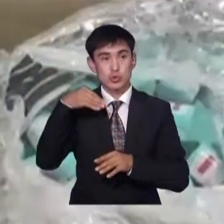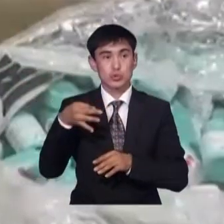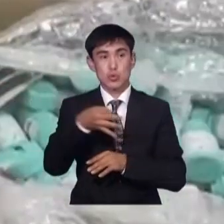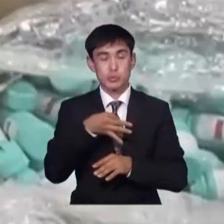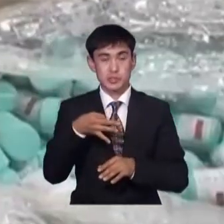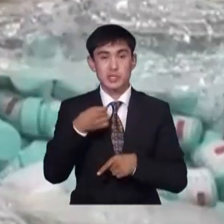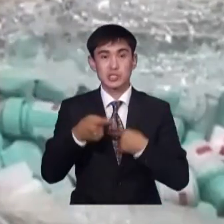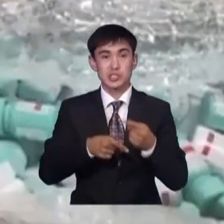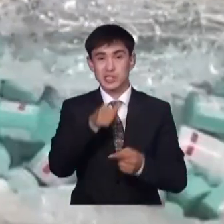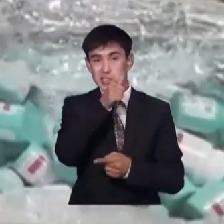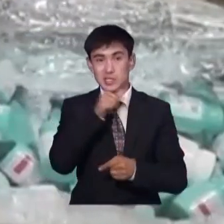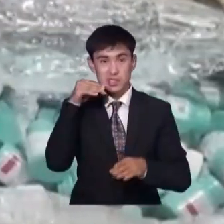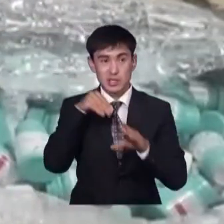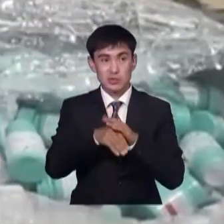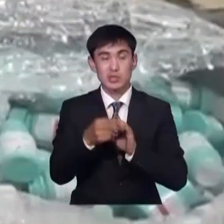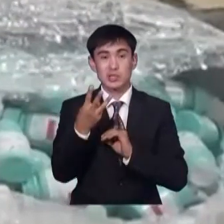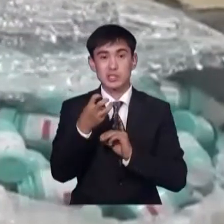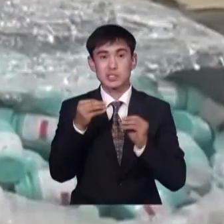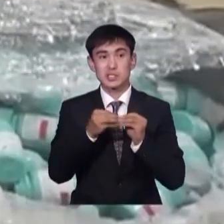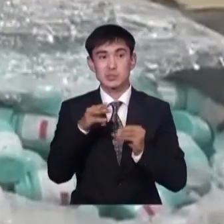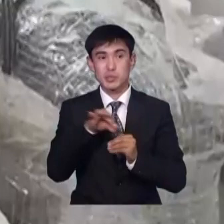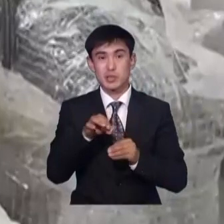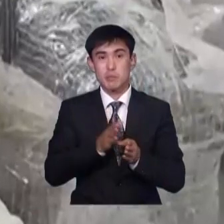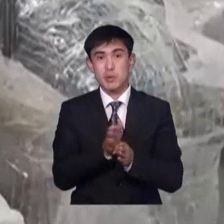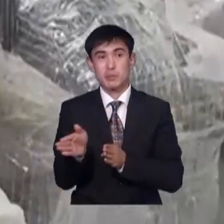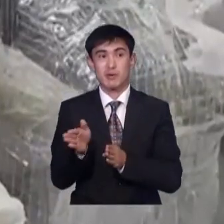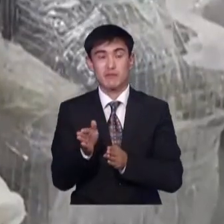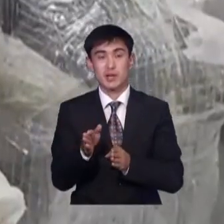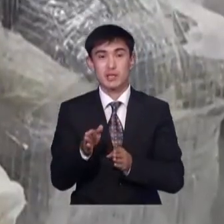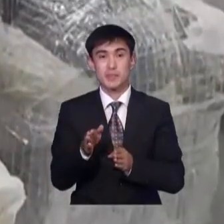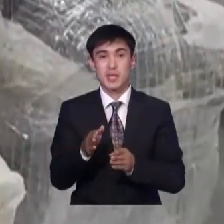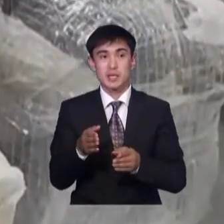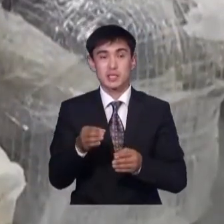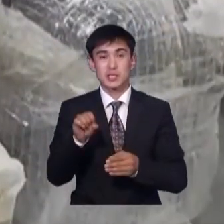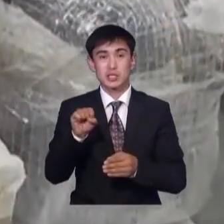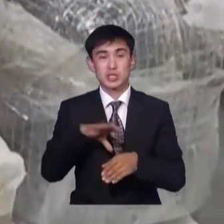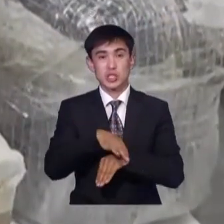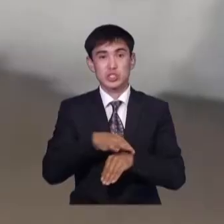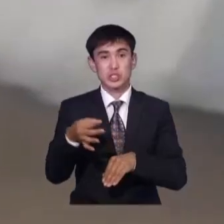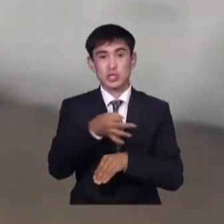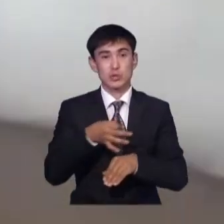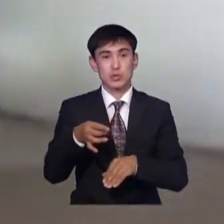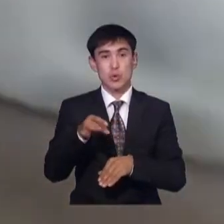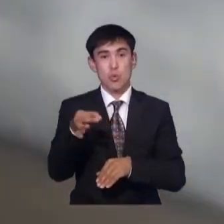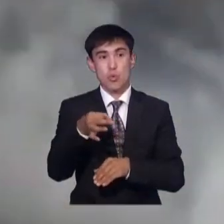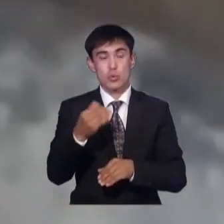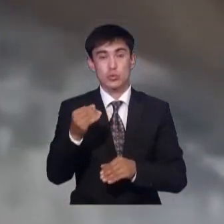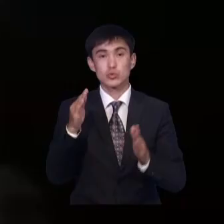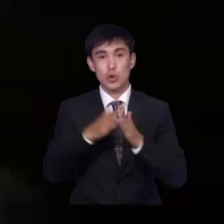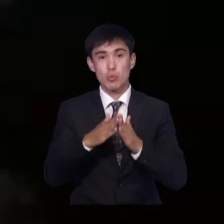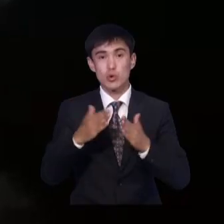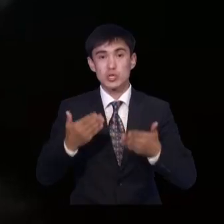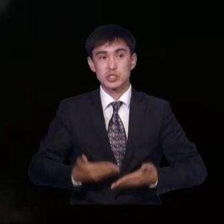области. И через секретный тоннель длиной 310 метров перенаправляли в Малахаллю, Урикзор Ташкентского района Ташкентской области, к дому